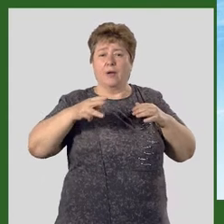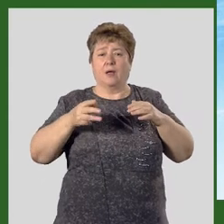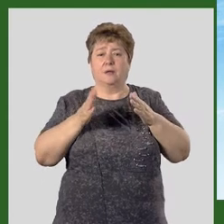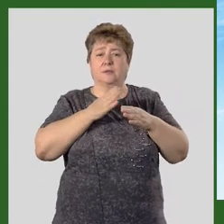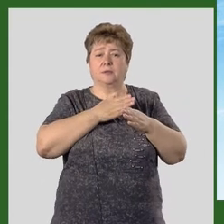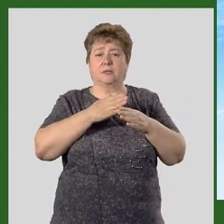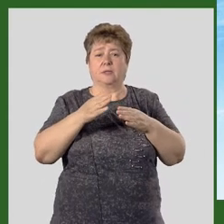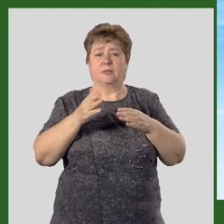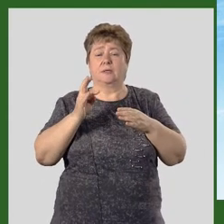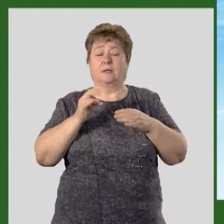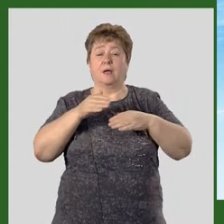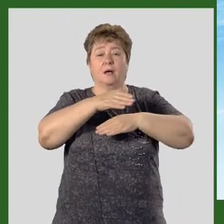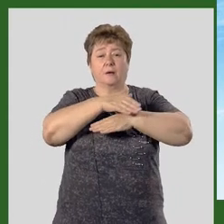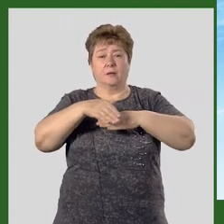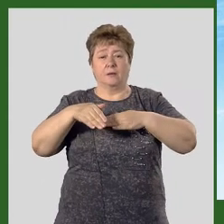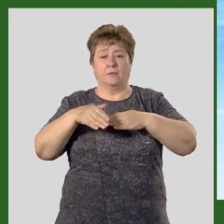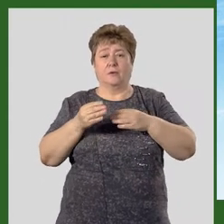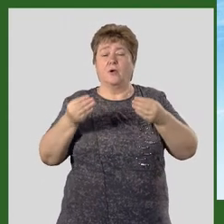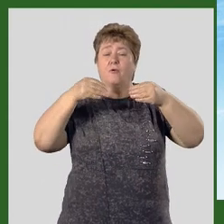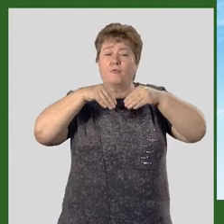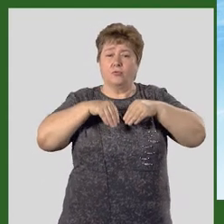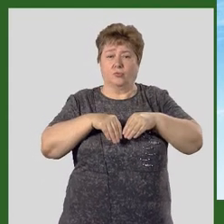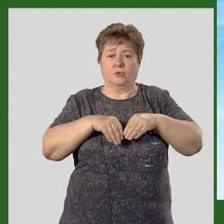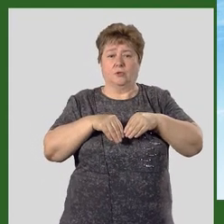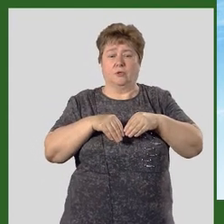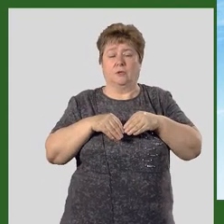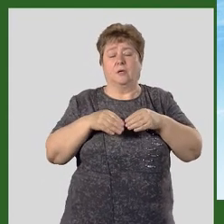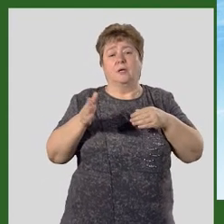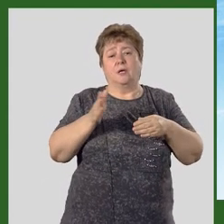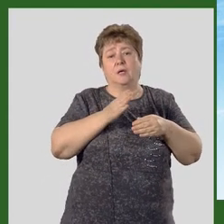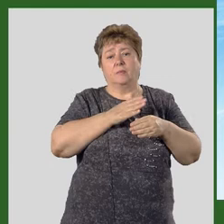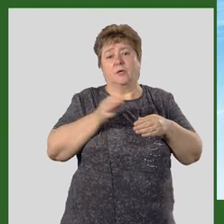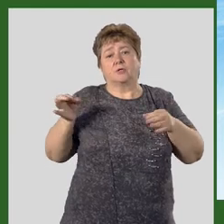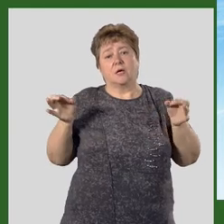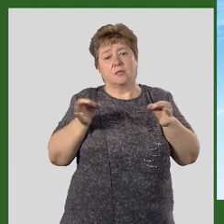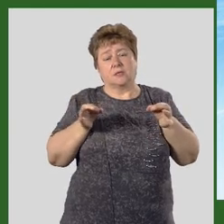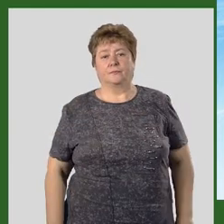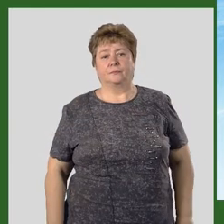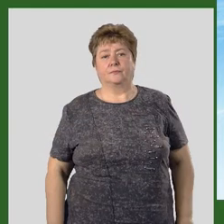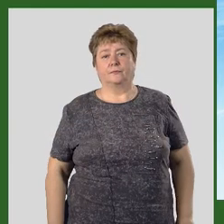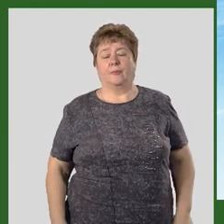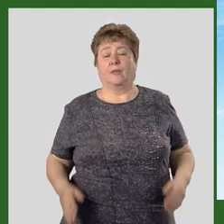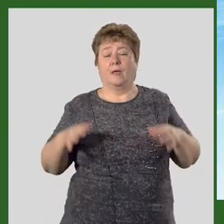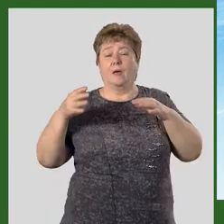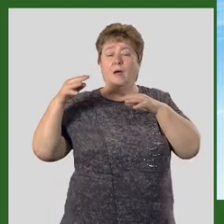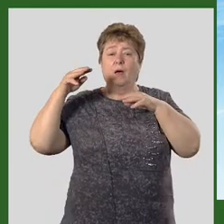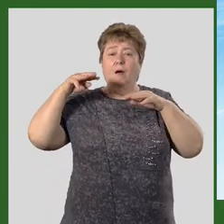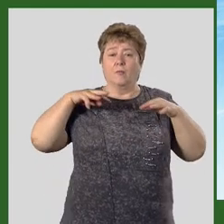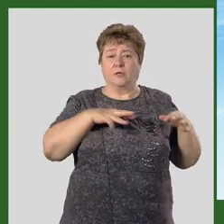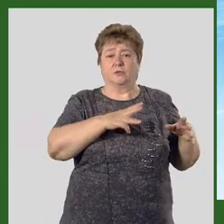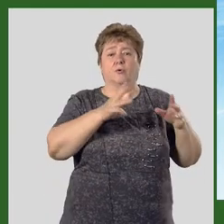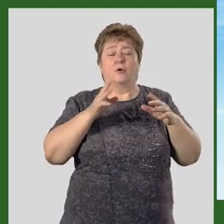подразделяются на окраинные, внутренние и межостровные. В морской